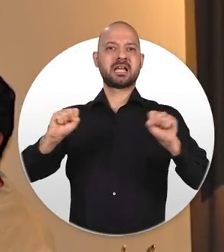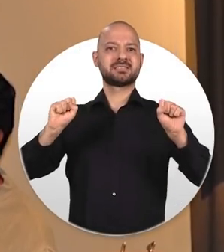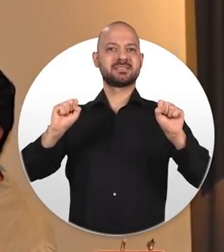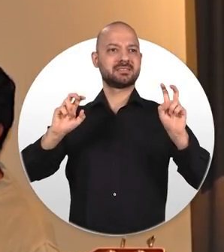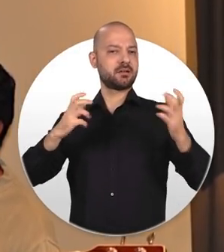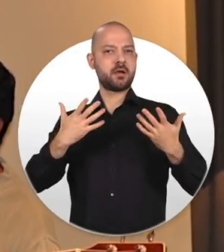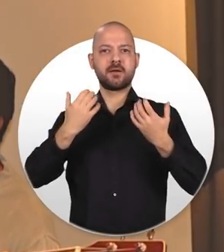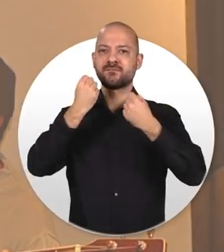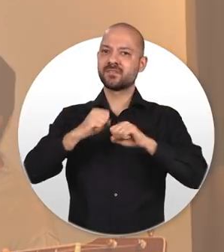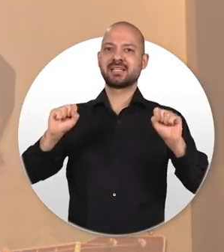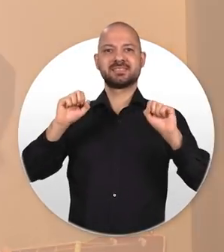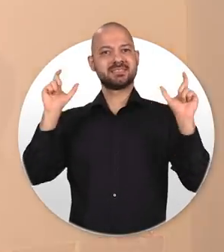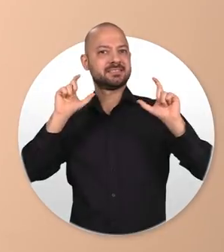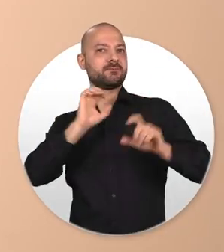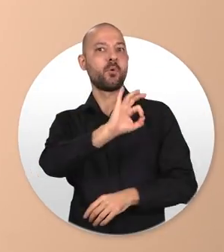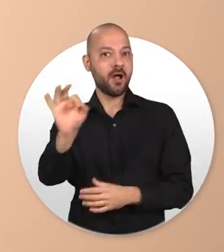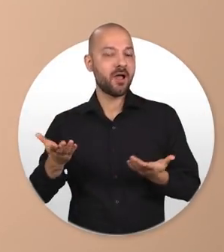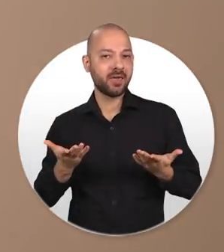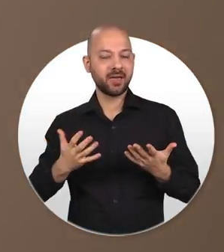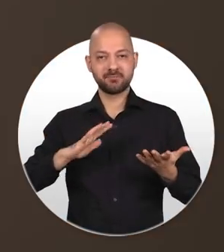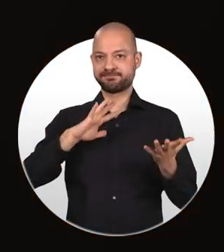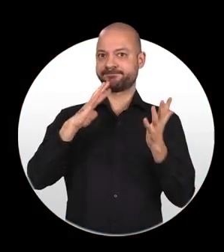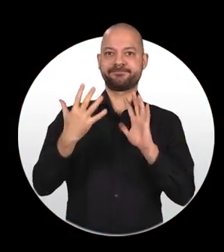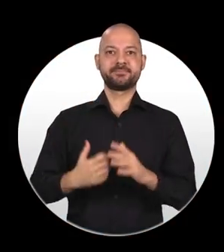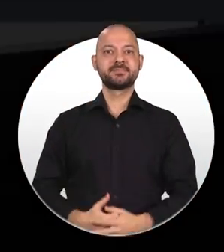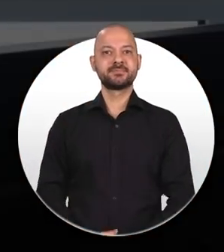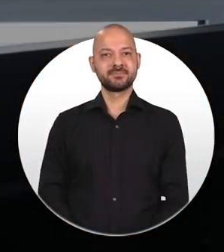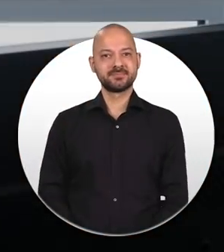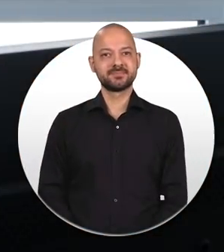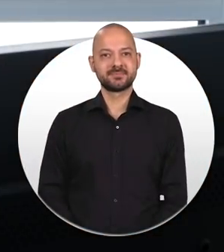selber, also ein Fest gehen, ein Fest für Südforien.